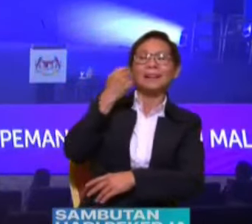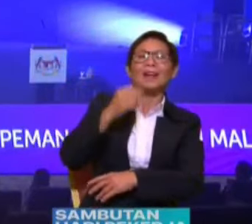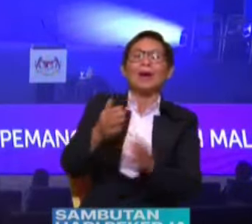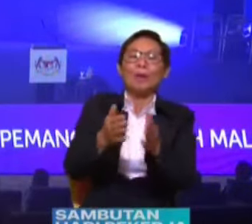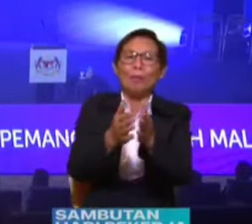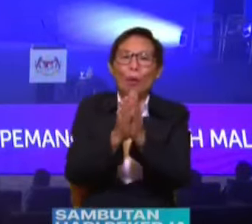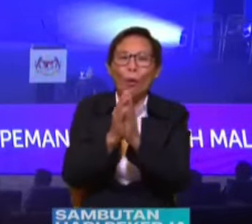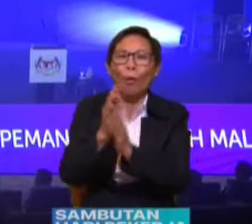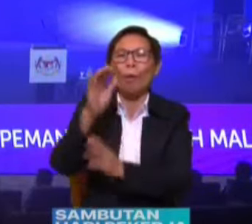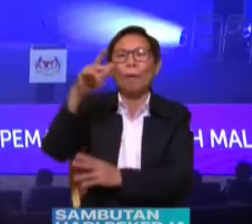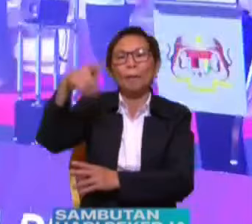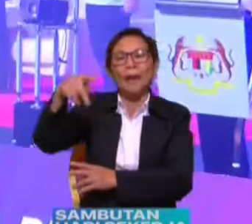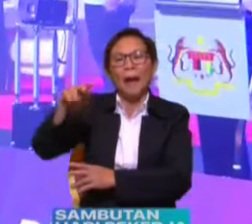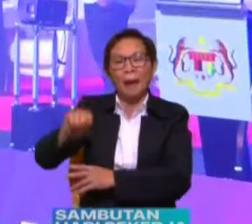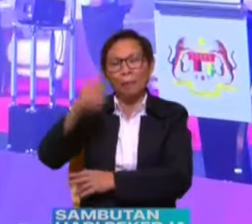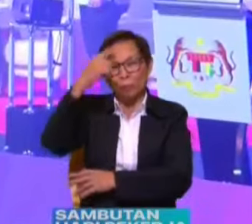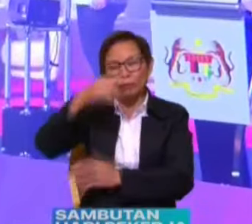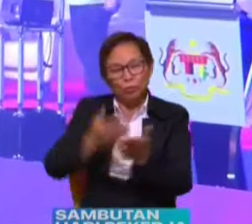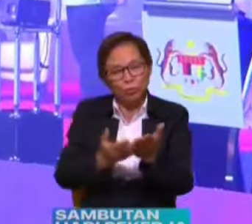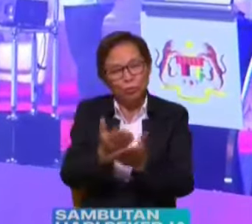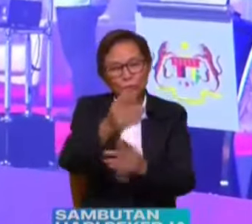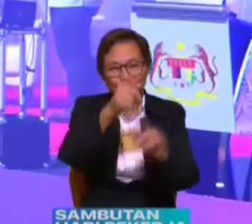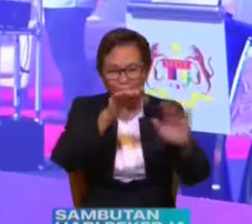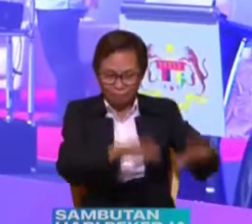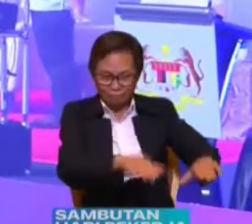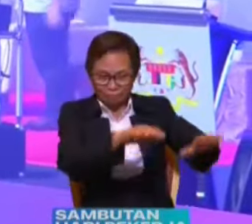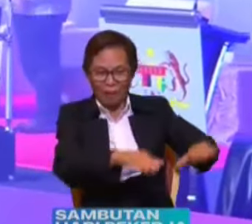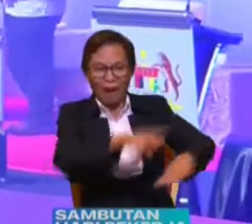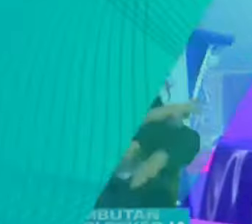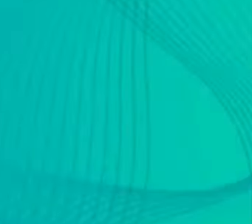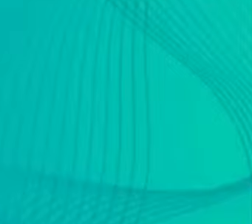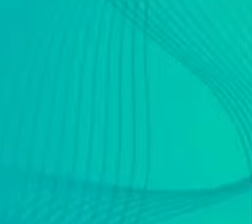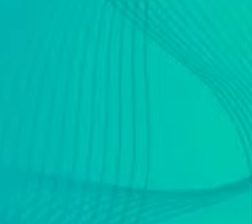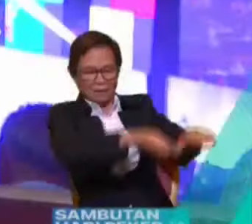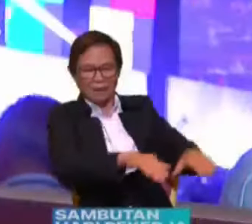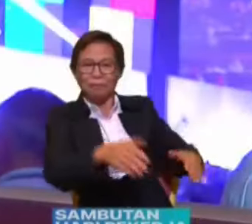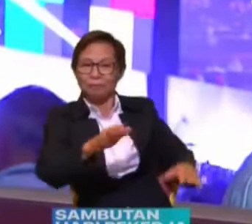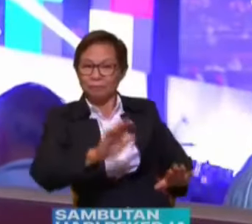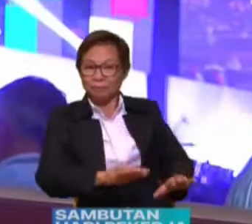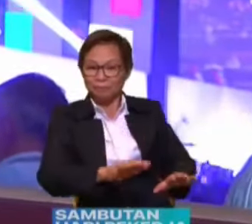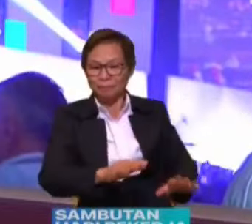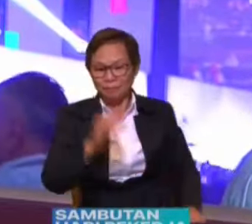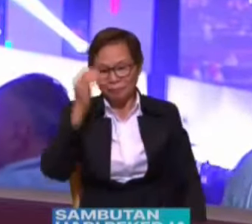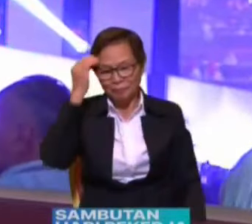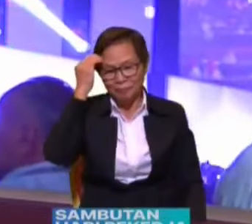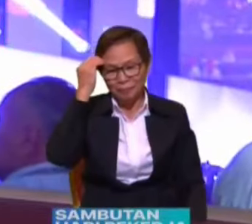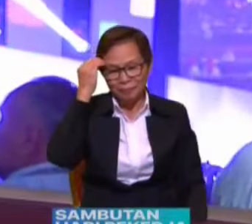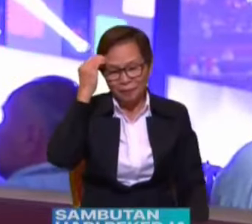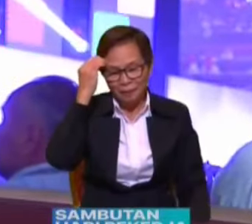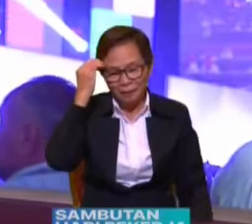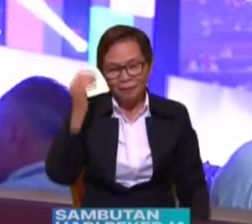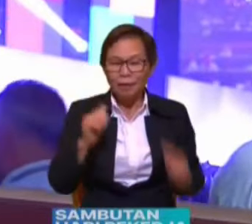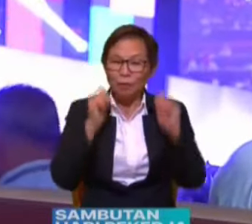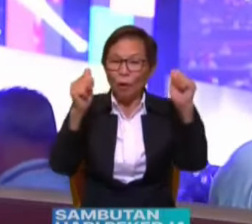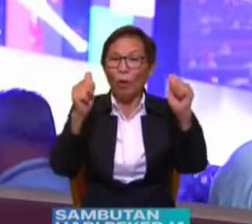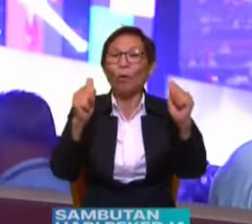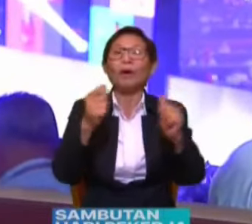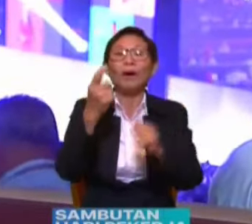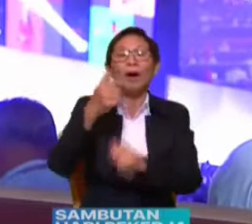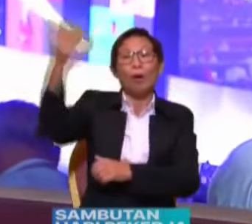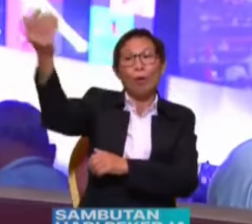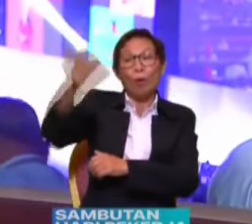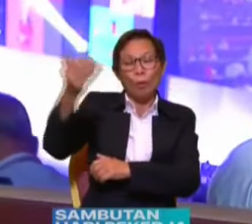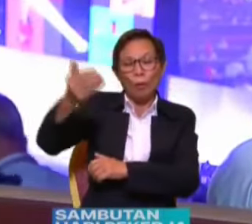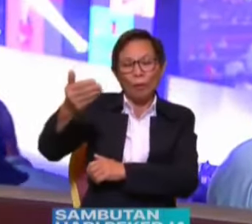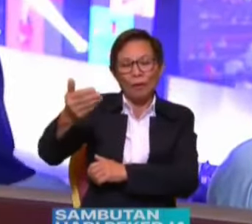Yang Amat Berhormat Perdana Menteri untuk terus kekal berada di atas pentas. Dipersilakan. Baik, itu dia tadi ucapan